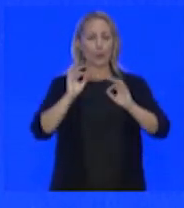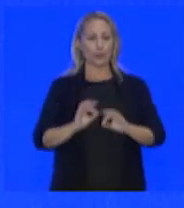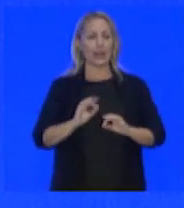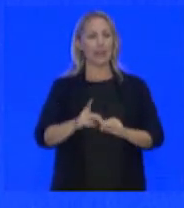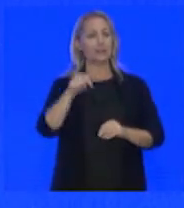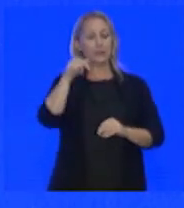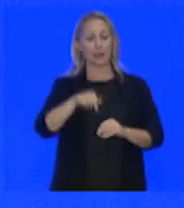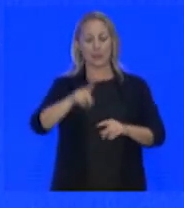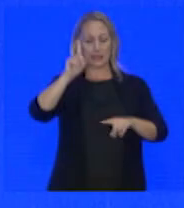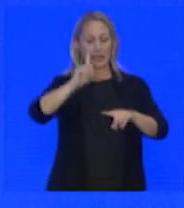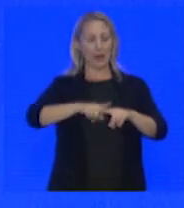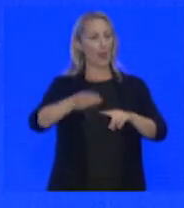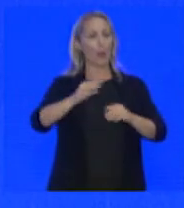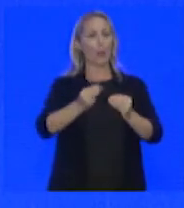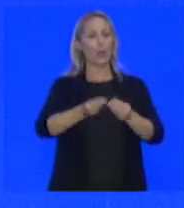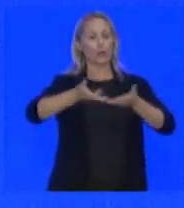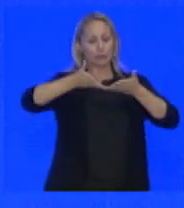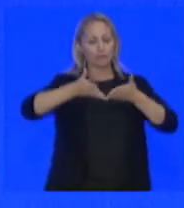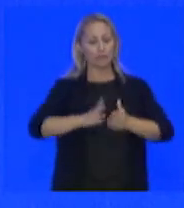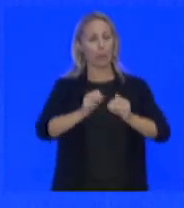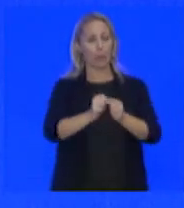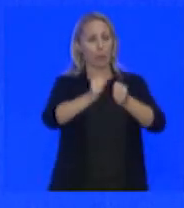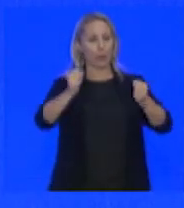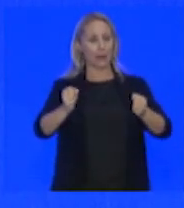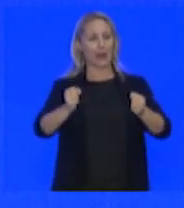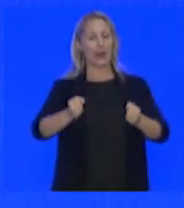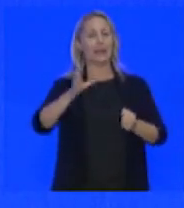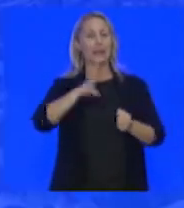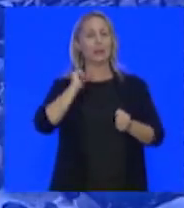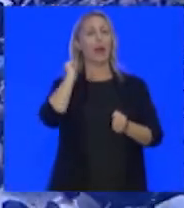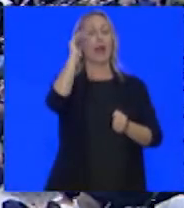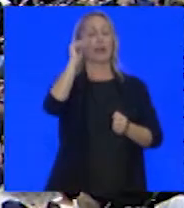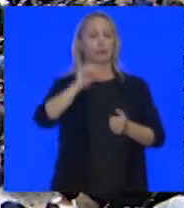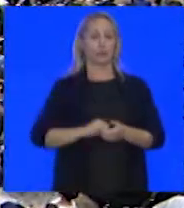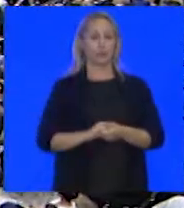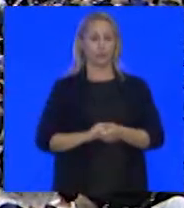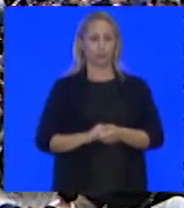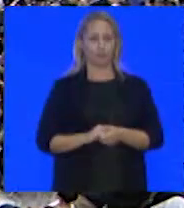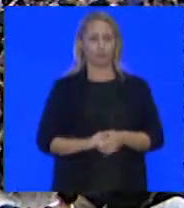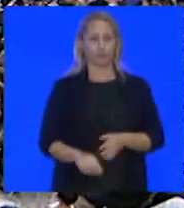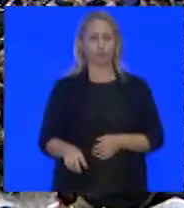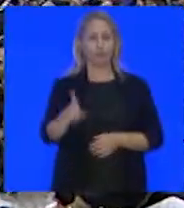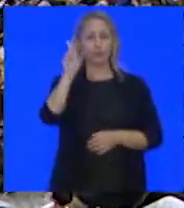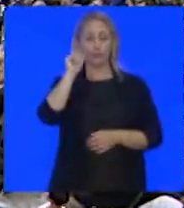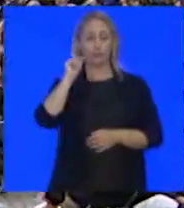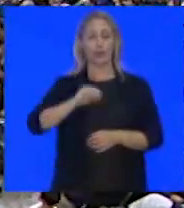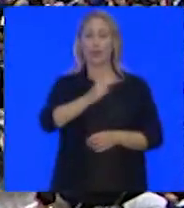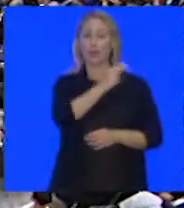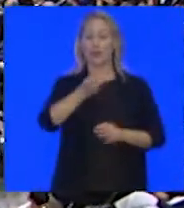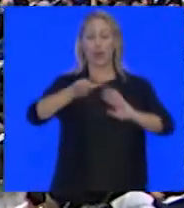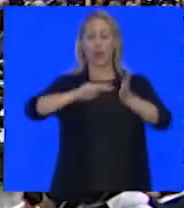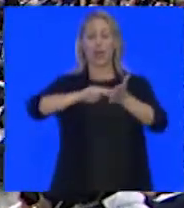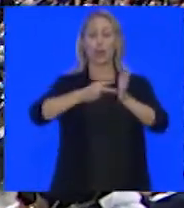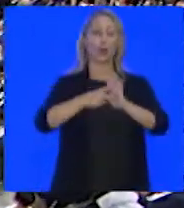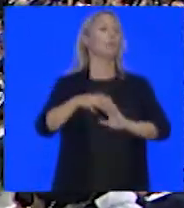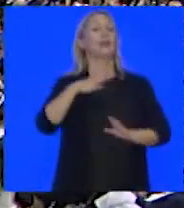του παγκόσμιου ελληνισμού. Και σε κύριε, στο μέτωπο της οικονομίας έχουμε καταστήσει σαφές ότι θα ακολουθήσουμε μία